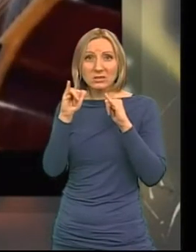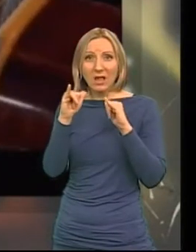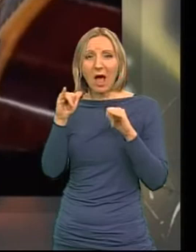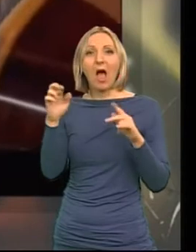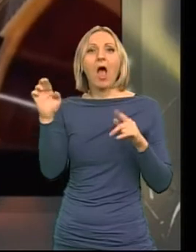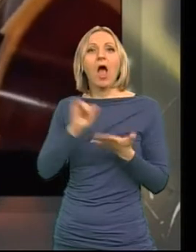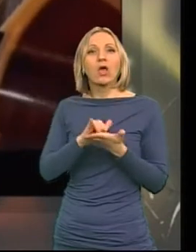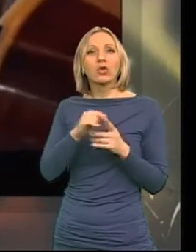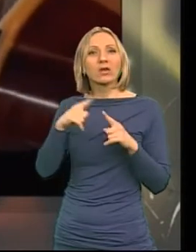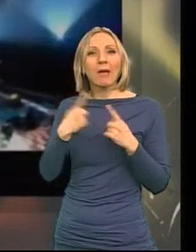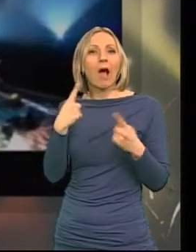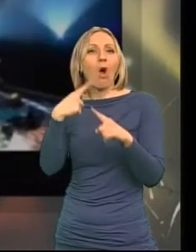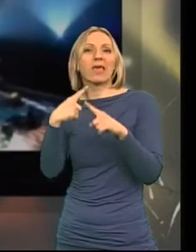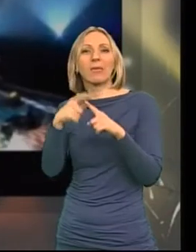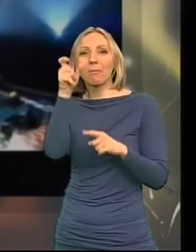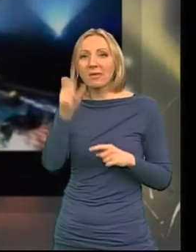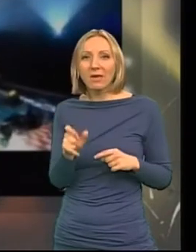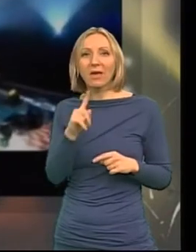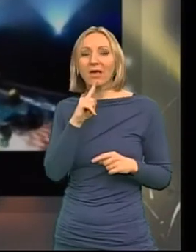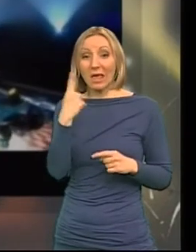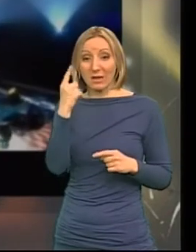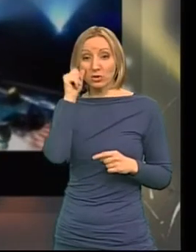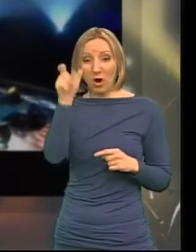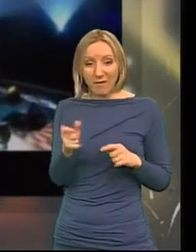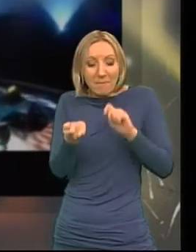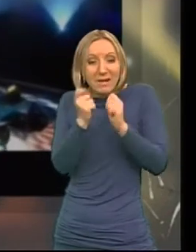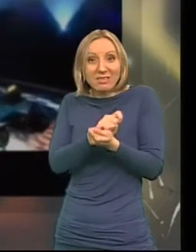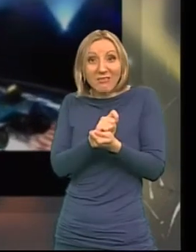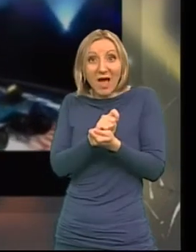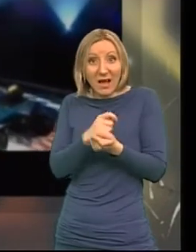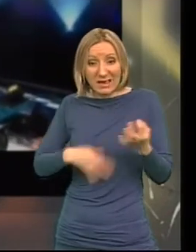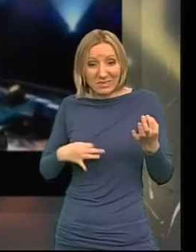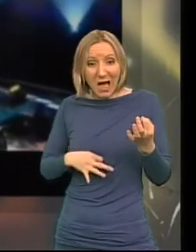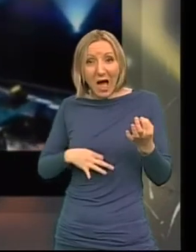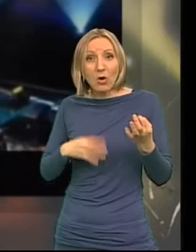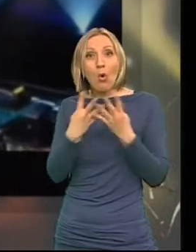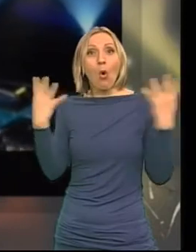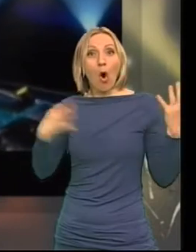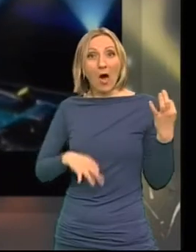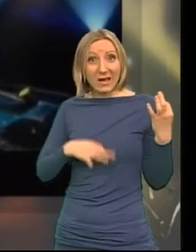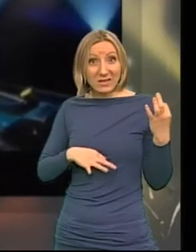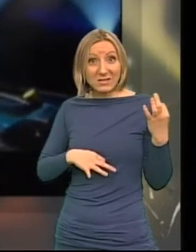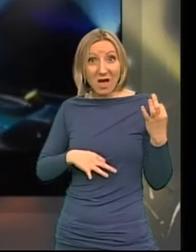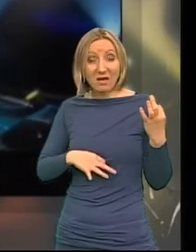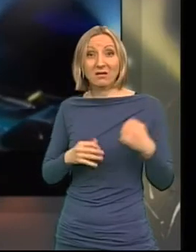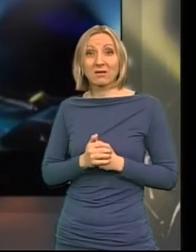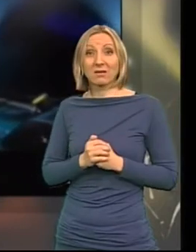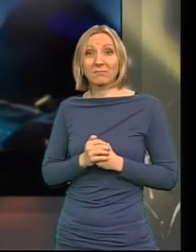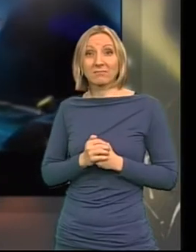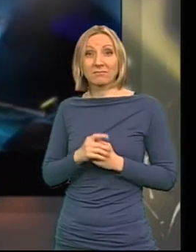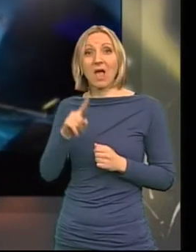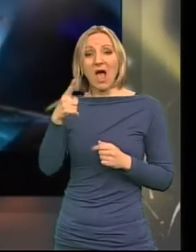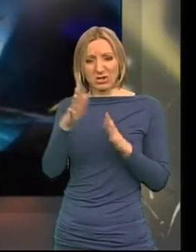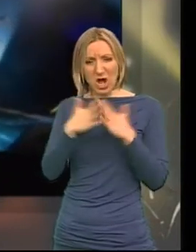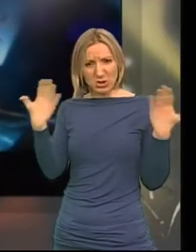kao neobnovljenog hipija i jednog čoveka koji gitaru pretvara u orkestar, a svoj glas u hor, a časopis Gitar kao jednu od retkih muzičkih